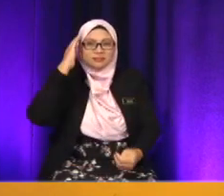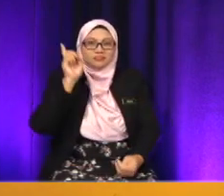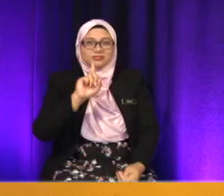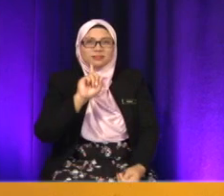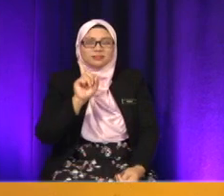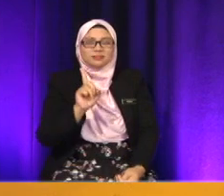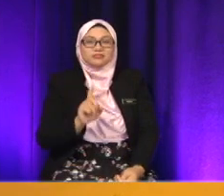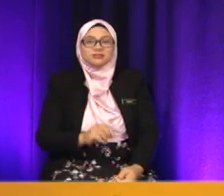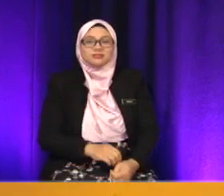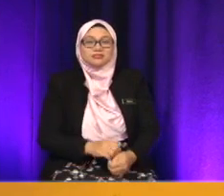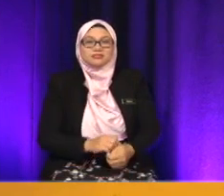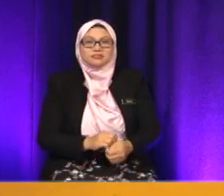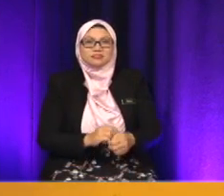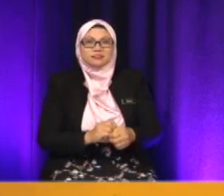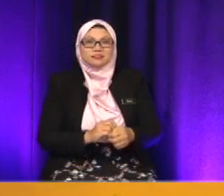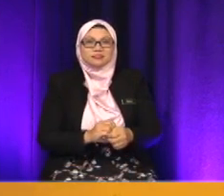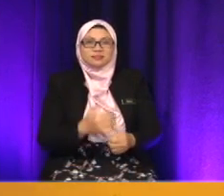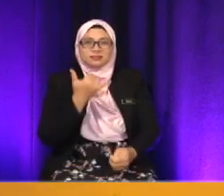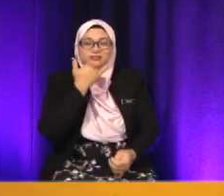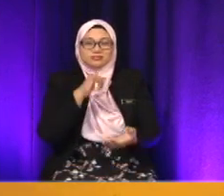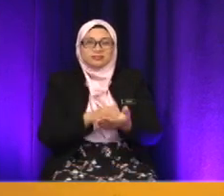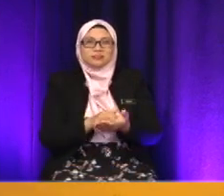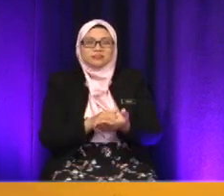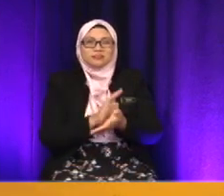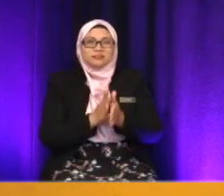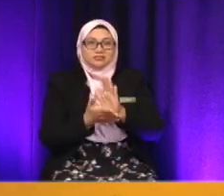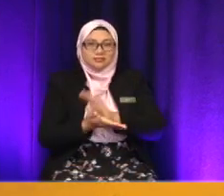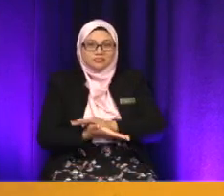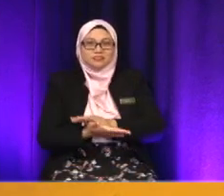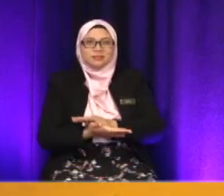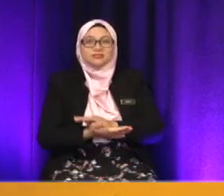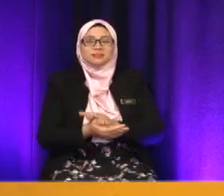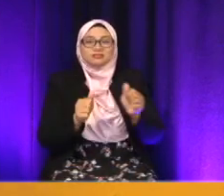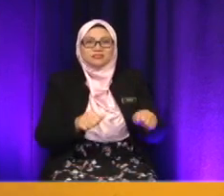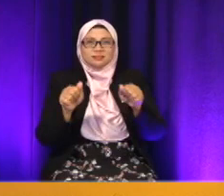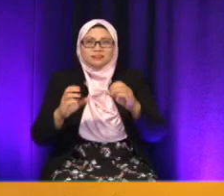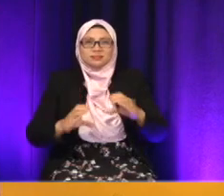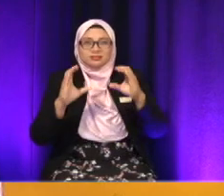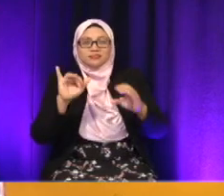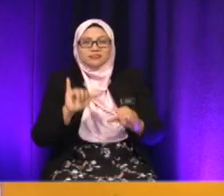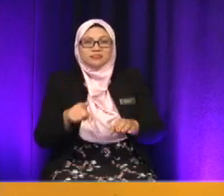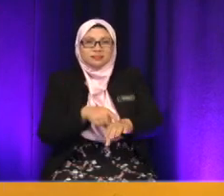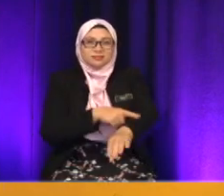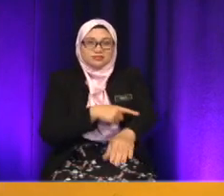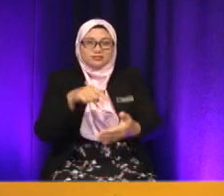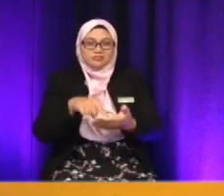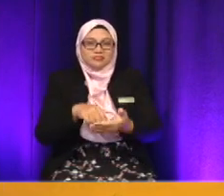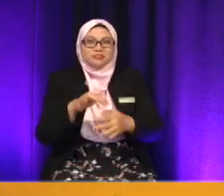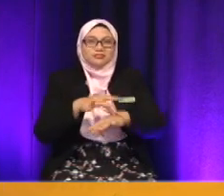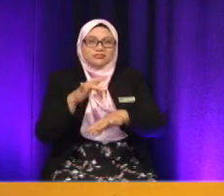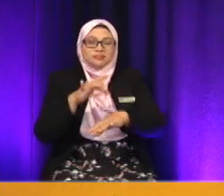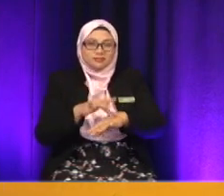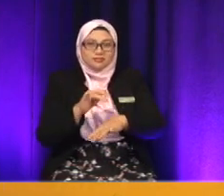kuat atuh cari yang panjang ini kita akan pecahkan kepada beberapa modul modul inilah yang kita Panggil atau